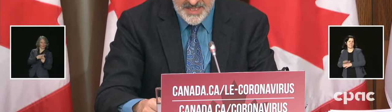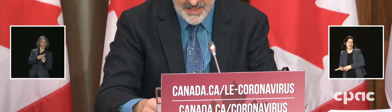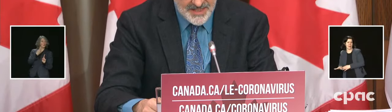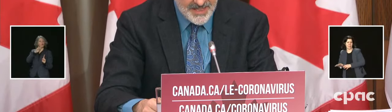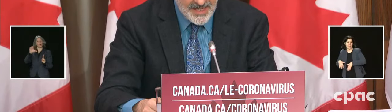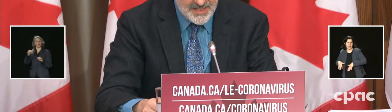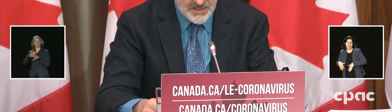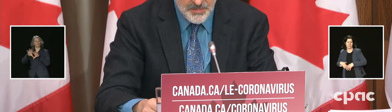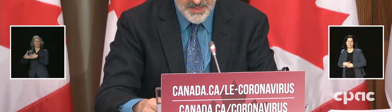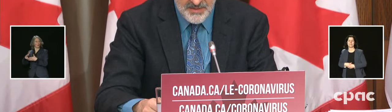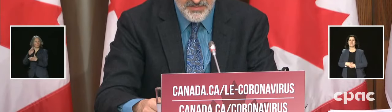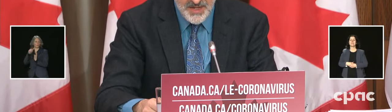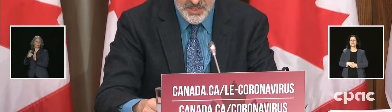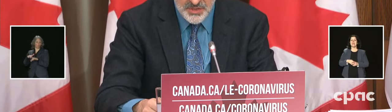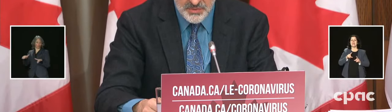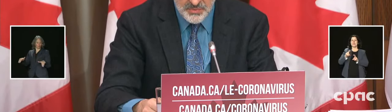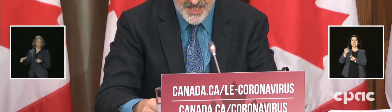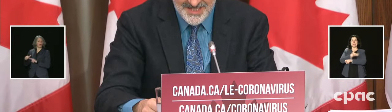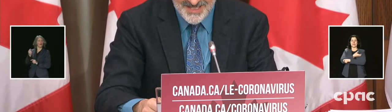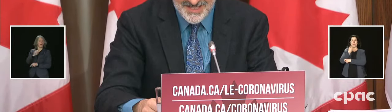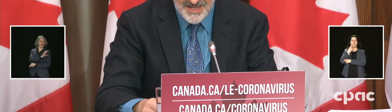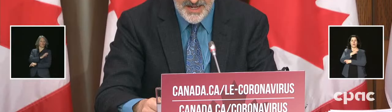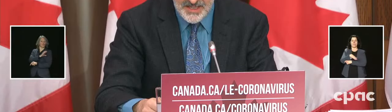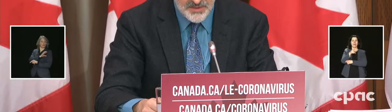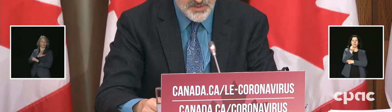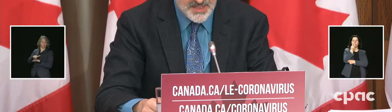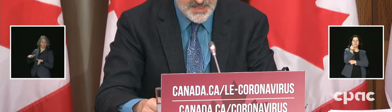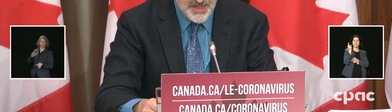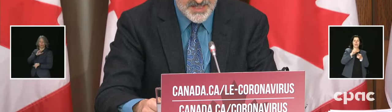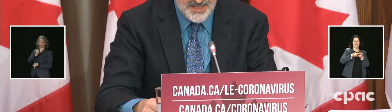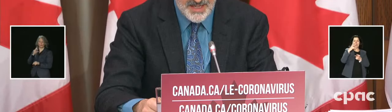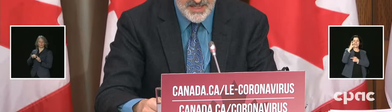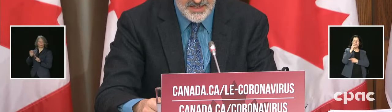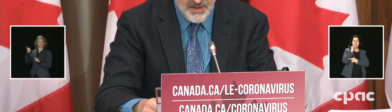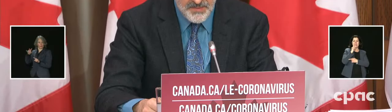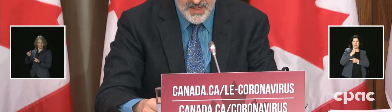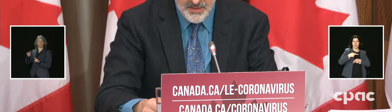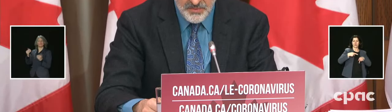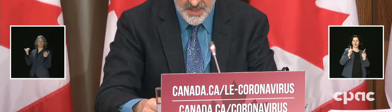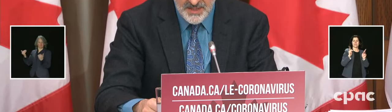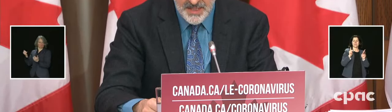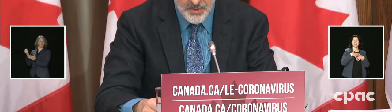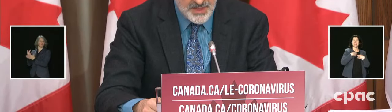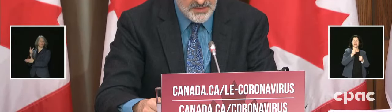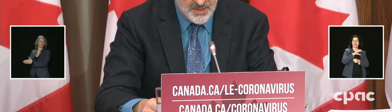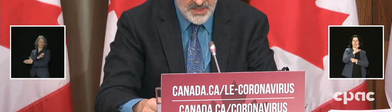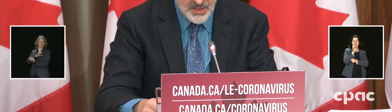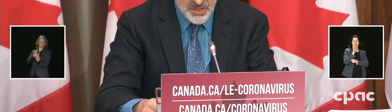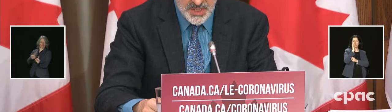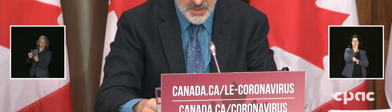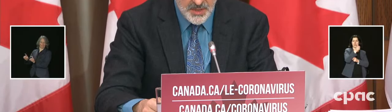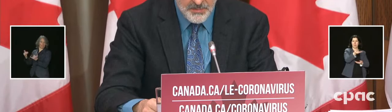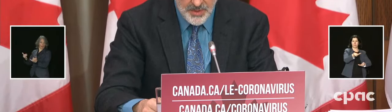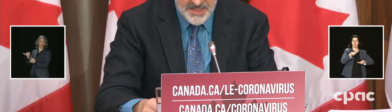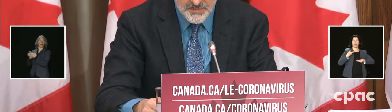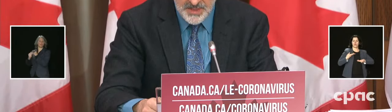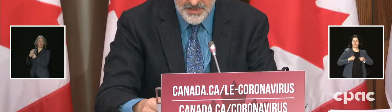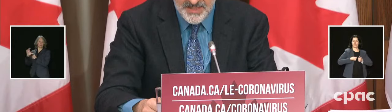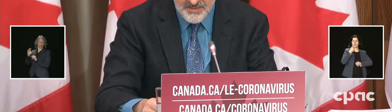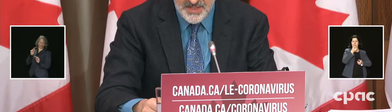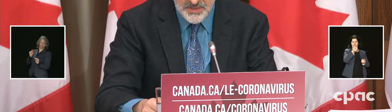Un essai clinique réalisé auprès d'enfants âgés de 12 à 17 ans a été autorisé par Santé Canada et fournira d'importantes données de recherche pour